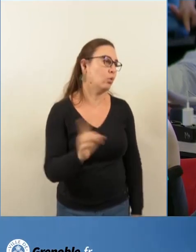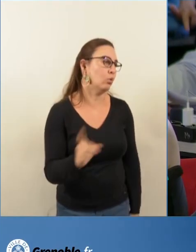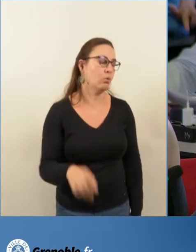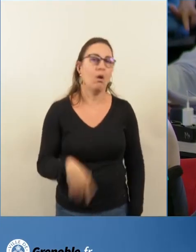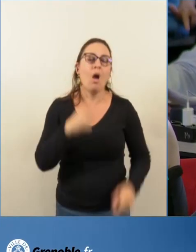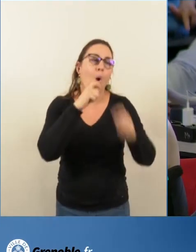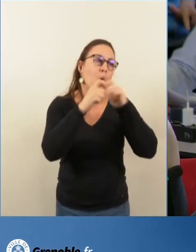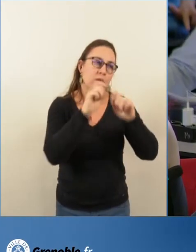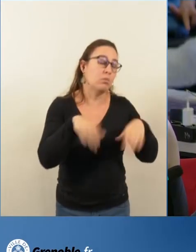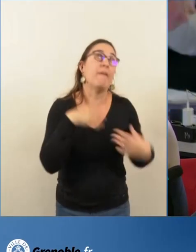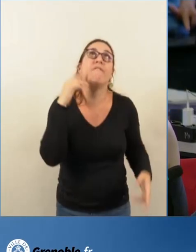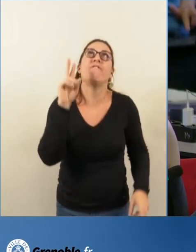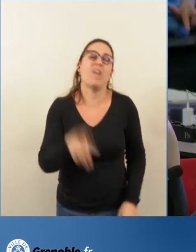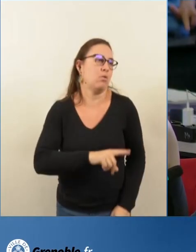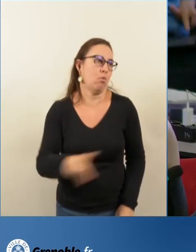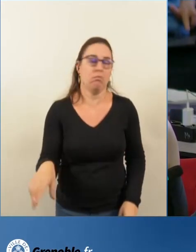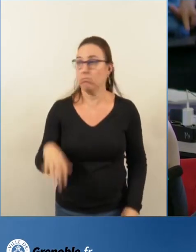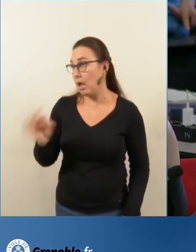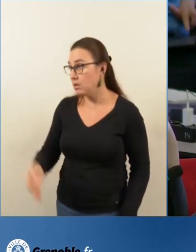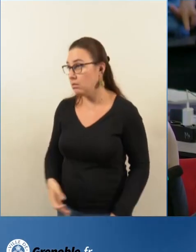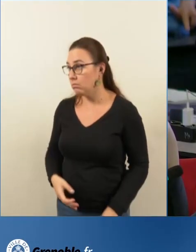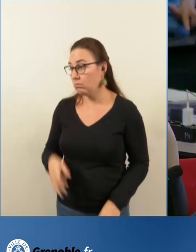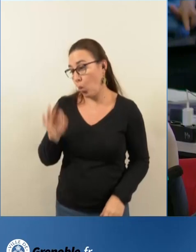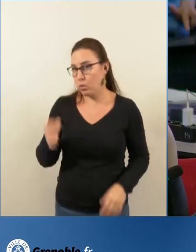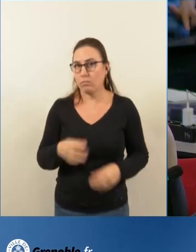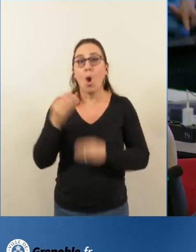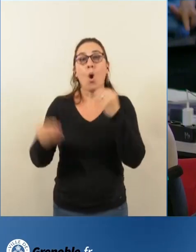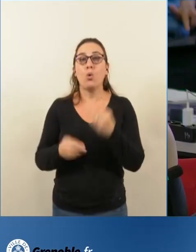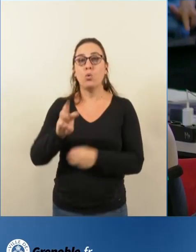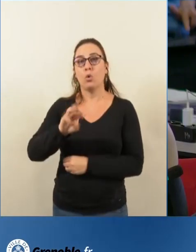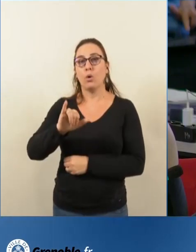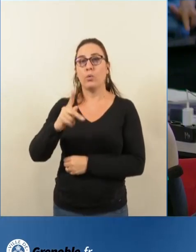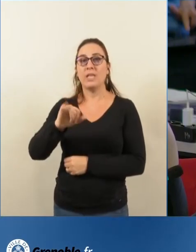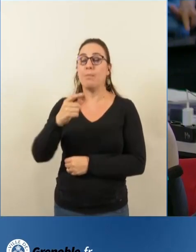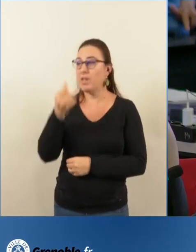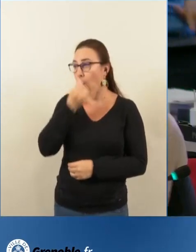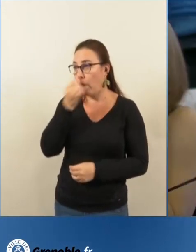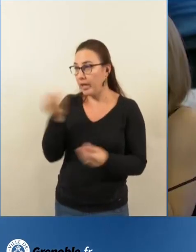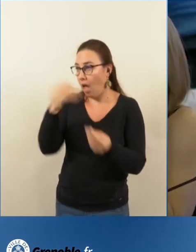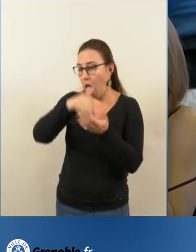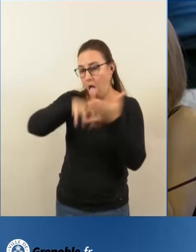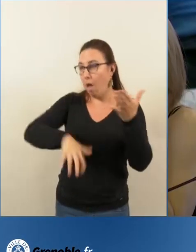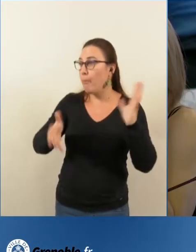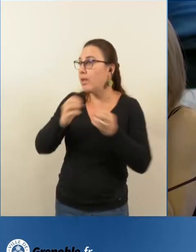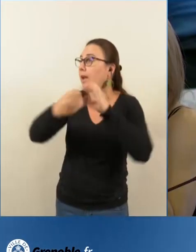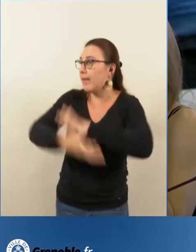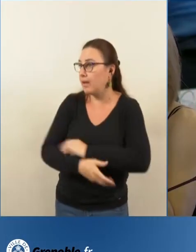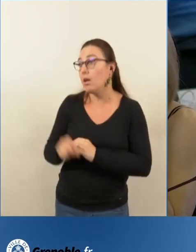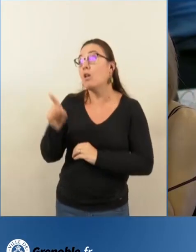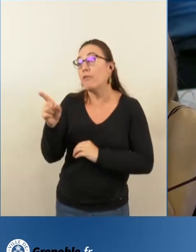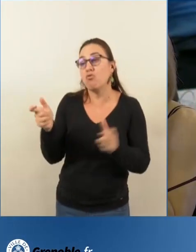vraiment pas du tout si en l'occurrence voilà Wikipédia dit aussi des conneries sur vous mais enfin voilà je à vous de voir